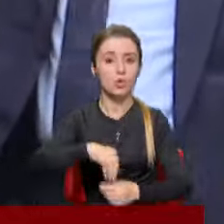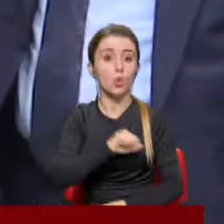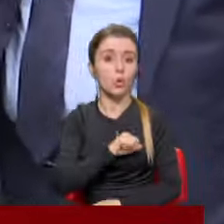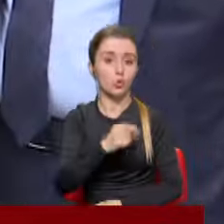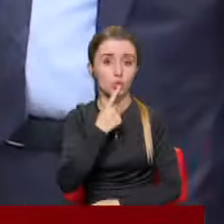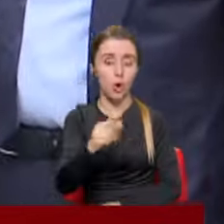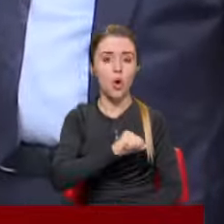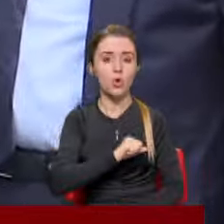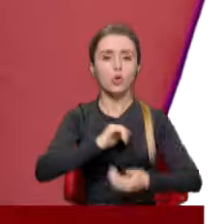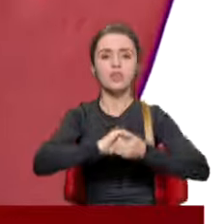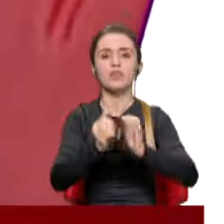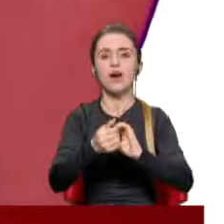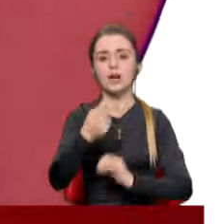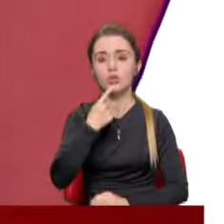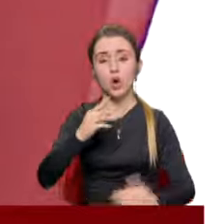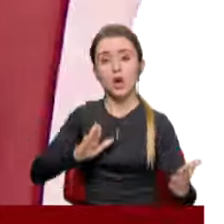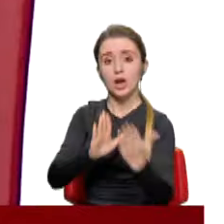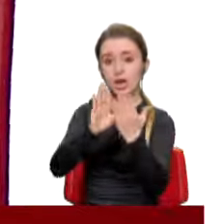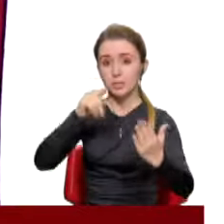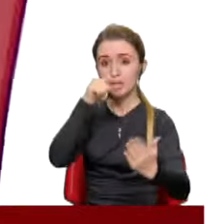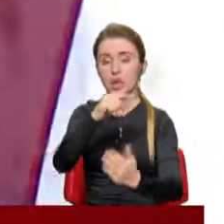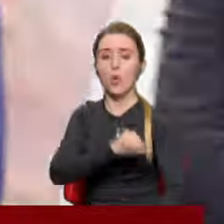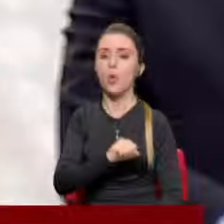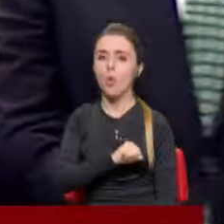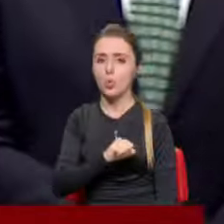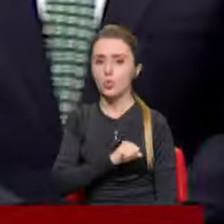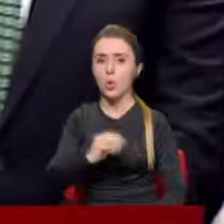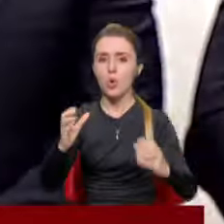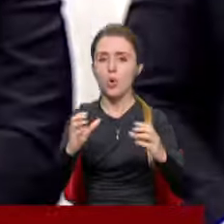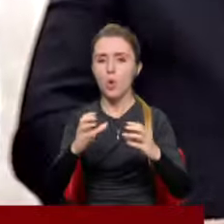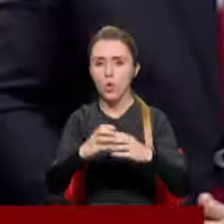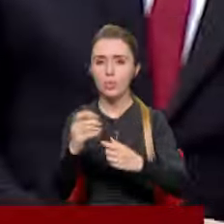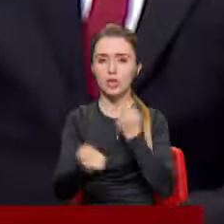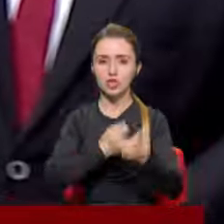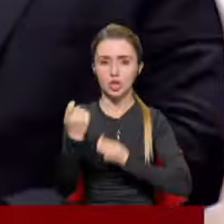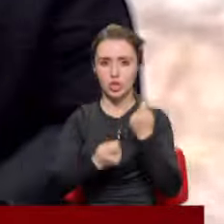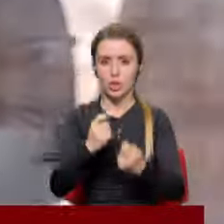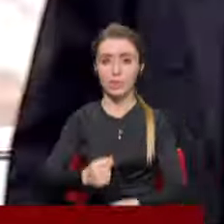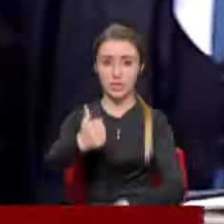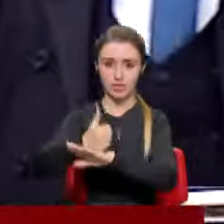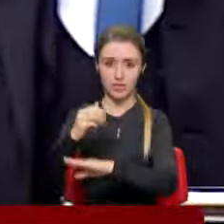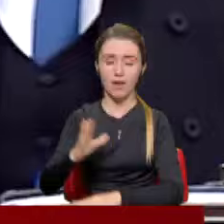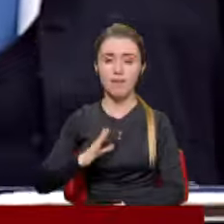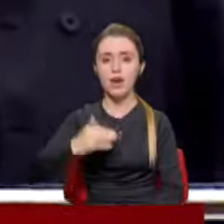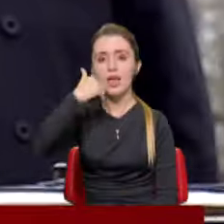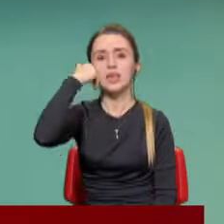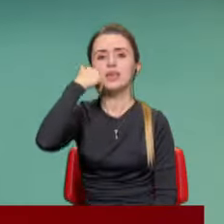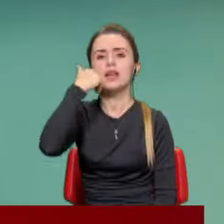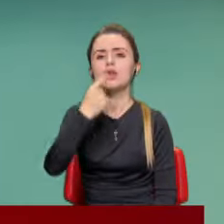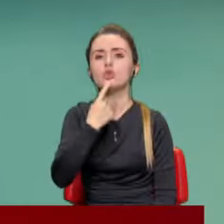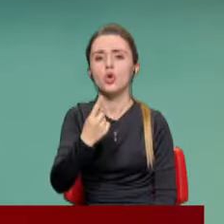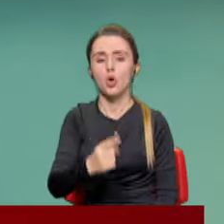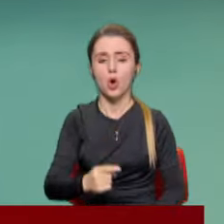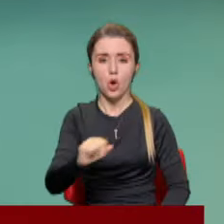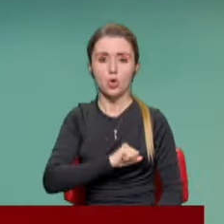tanımlaması, korku ittifakı. Karşımızda korkuyu örgütlemeye çalışan bir iktidar var. Yalana sarılmış.